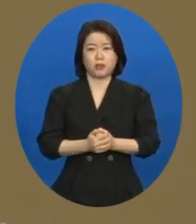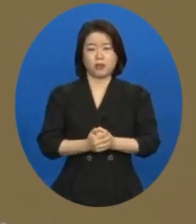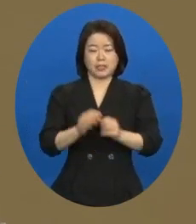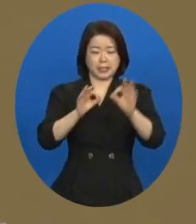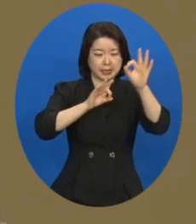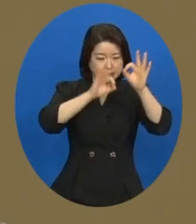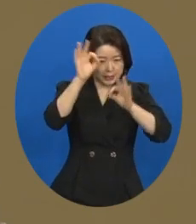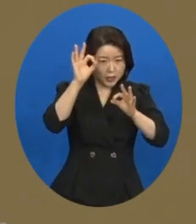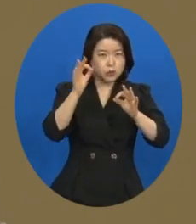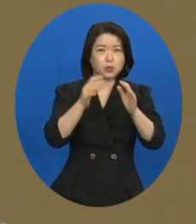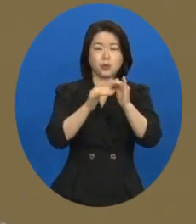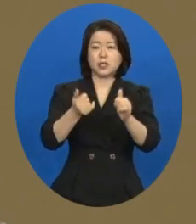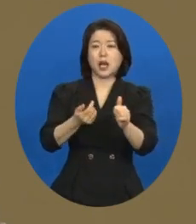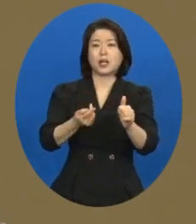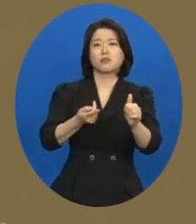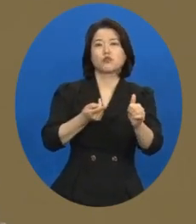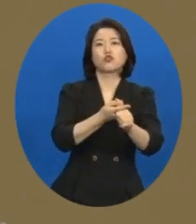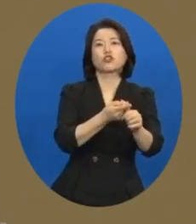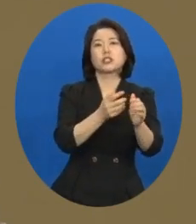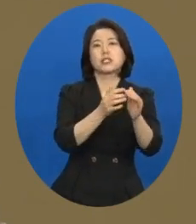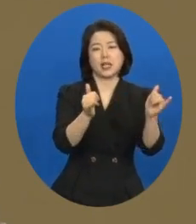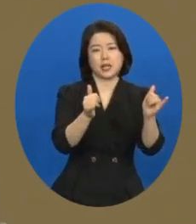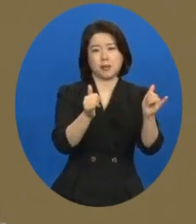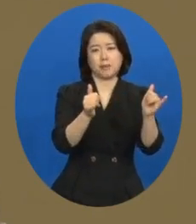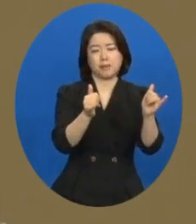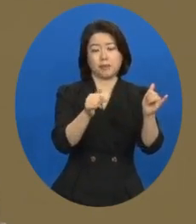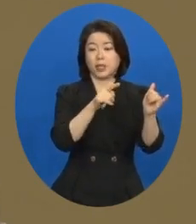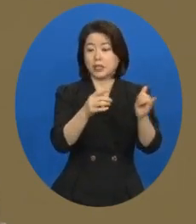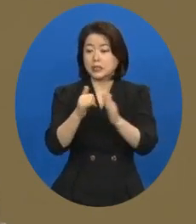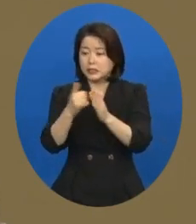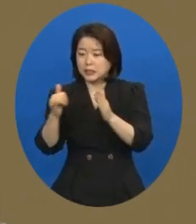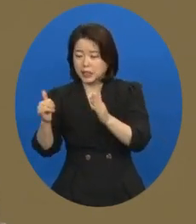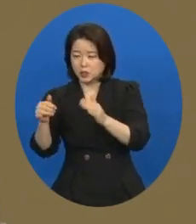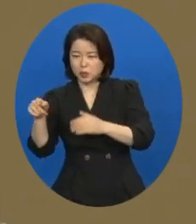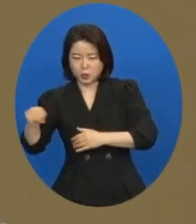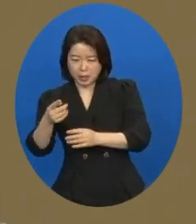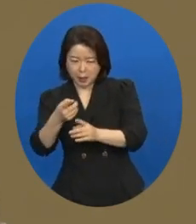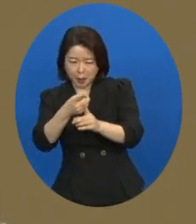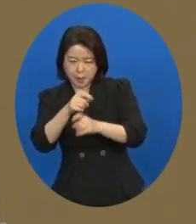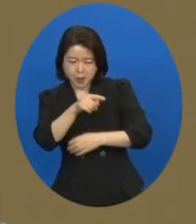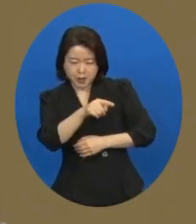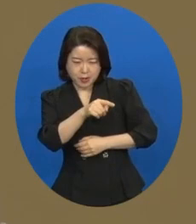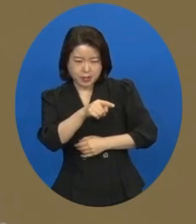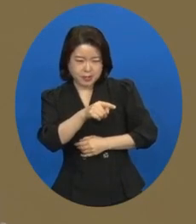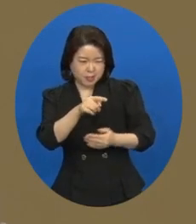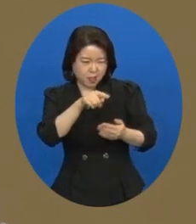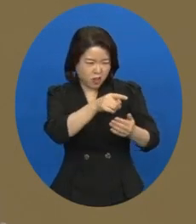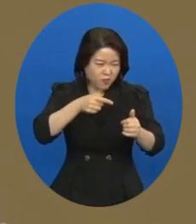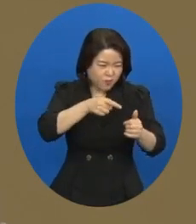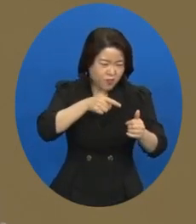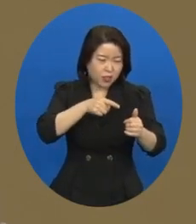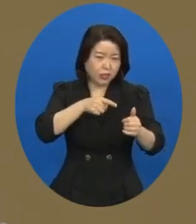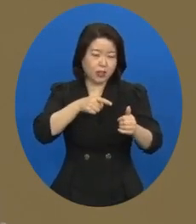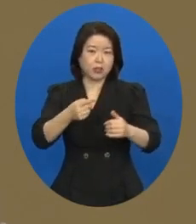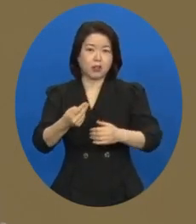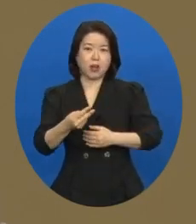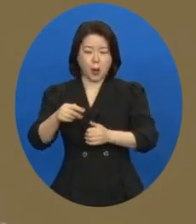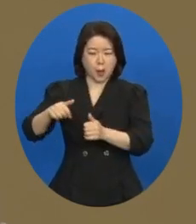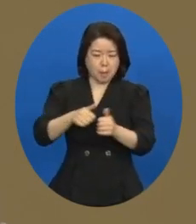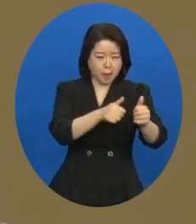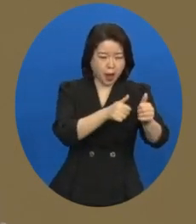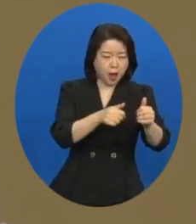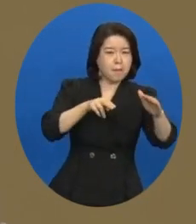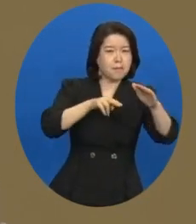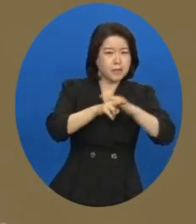실수로 사람을 죽인 사람이 그 가족들의 복수를 피해서 생명을 보존해 줄 수